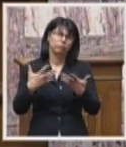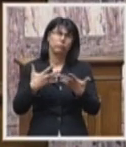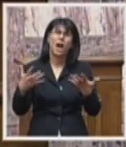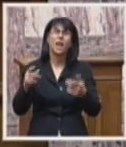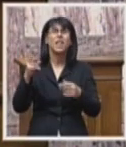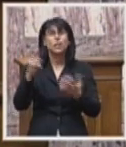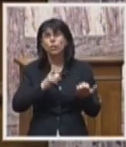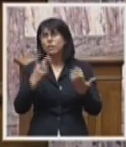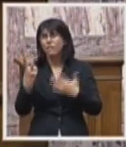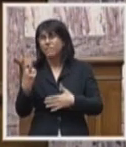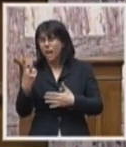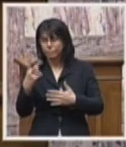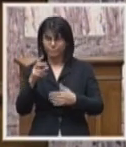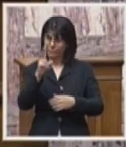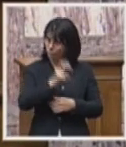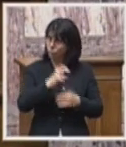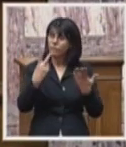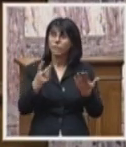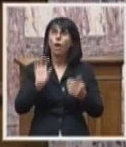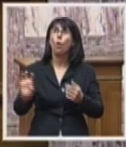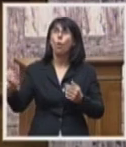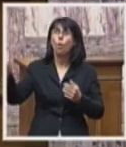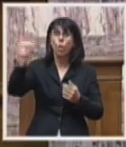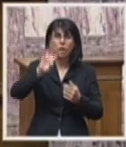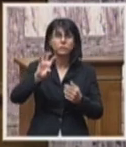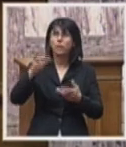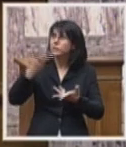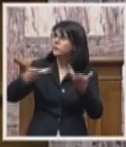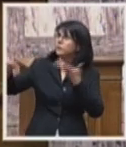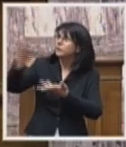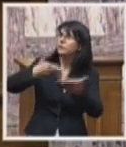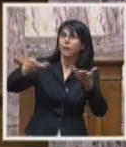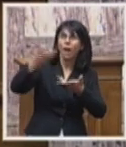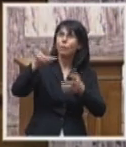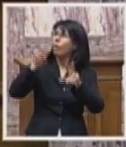τις θετικές πολιτικές, από την οποία μπορούμε να αντλήσουμε